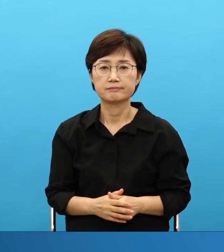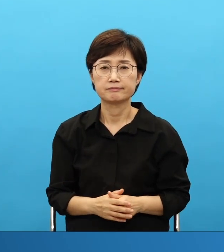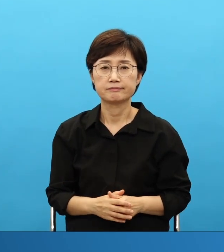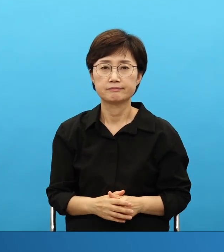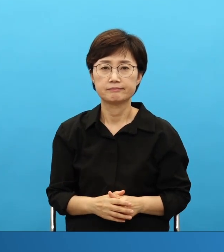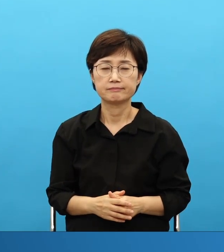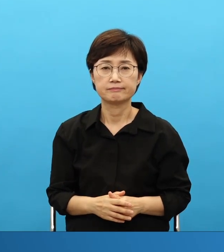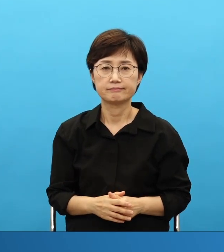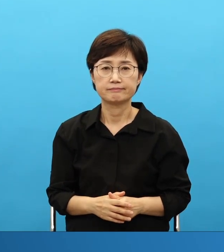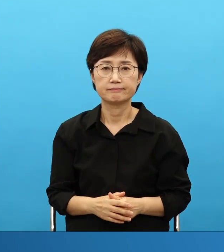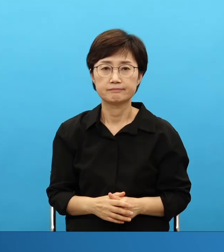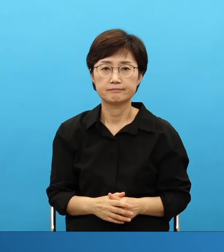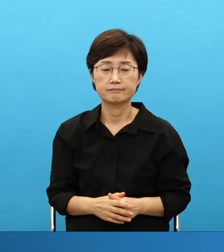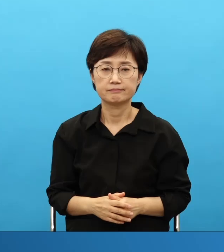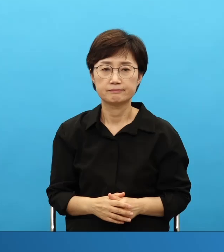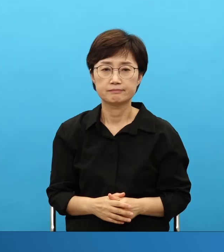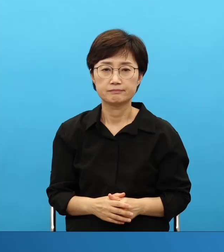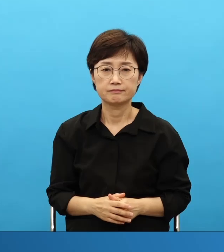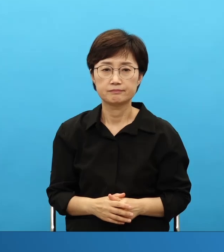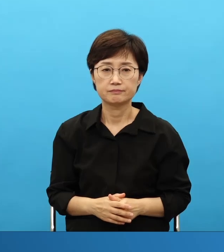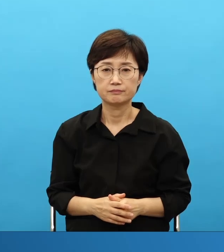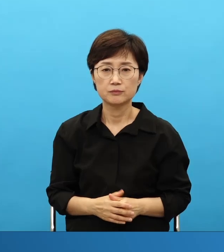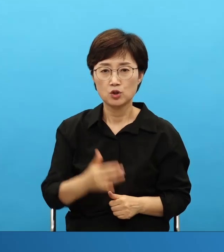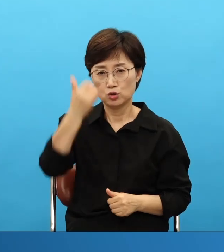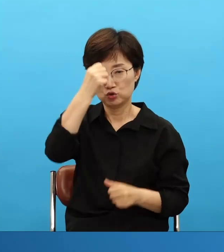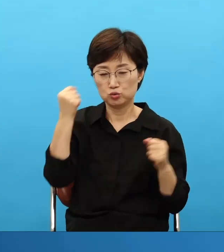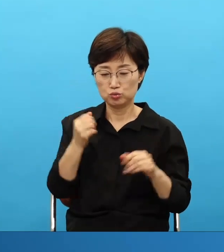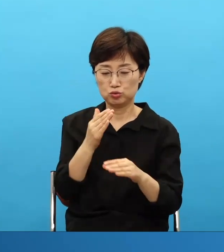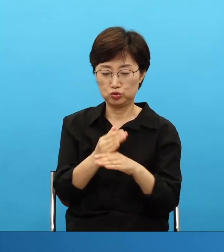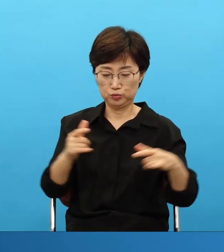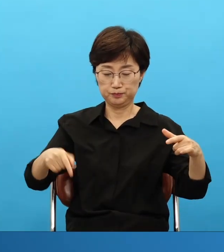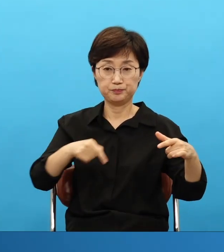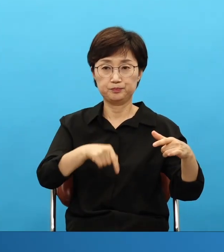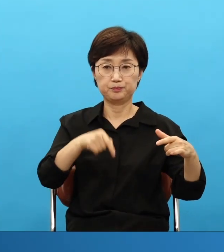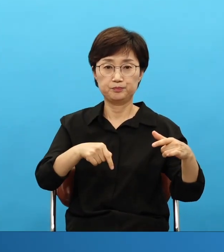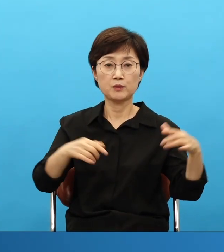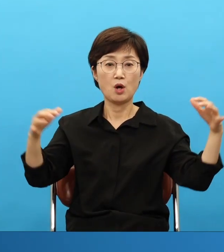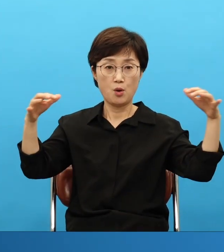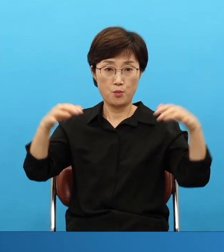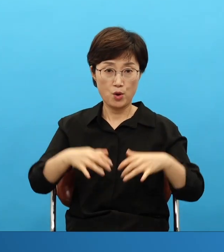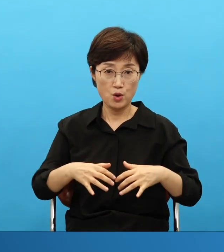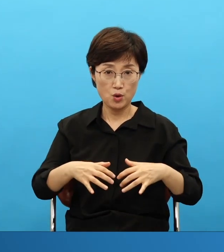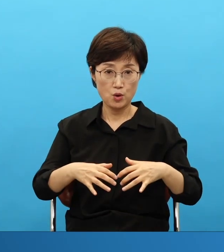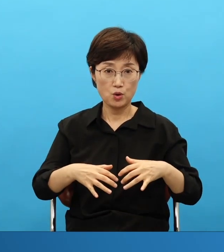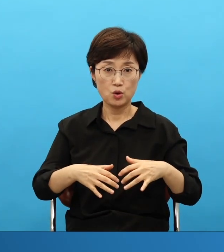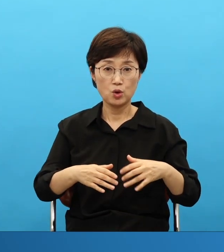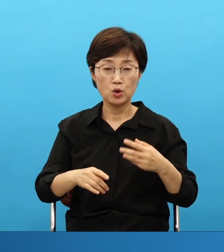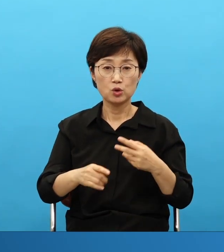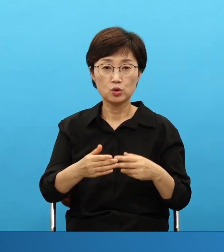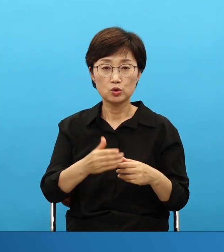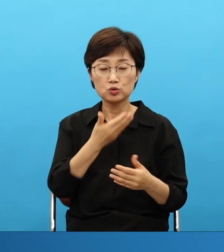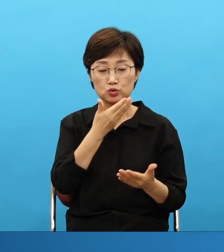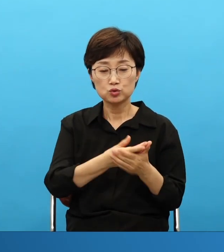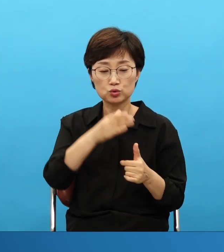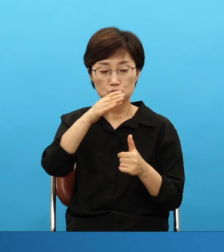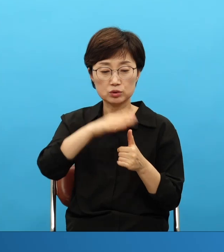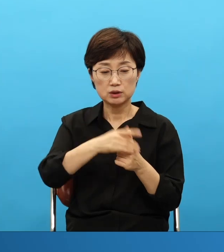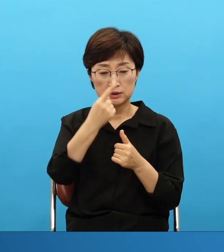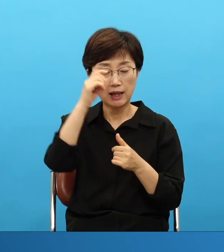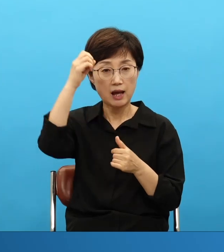있습니다 중북 지회를 중심으로 진행된 이날 예배는 중부 청주지역 중대원 세계 산업선교회